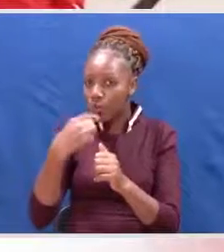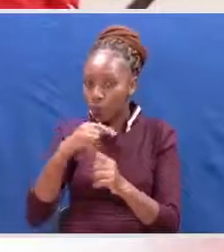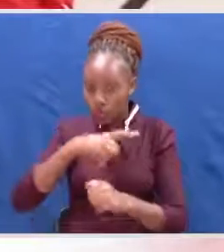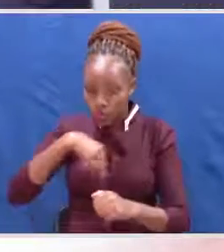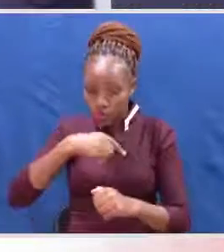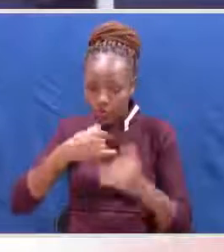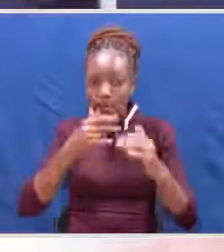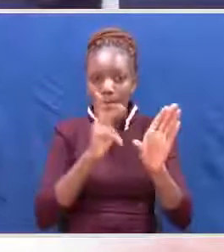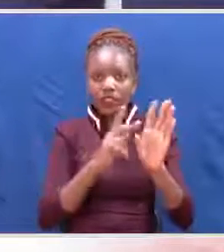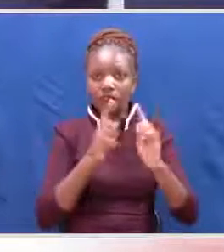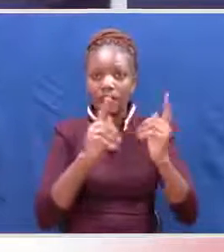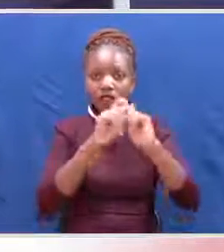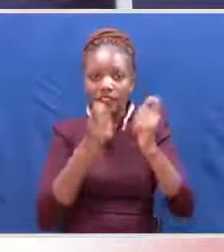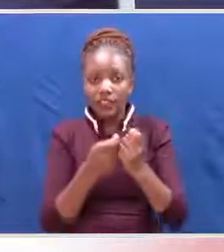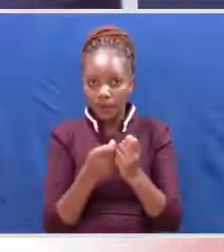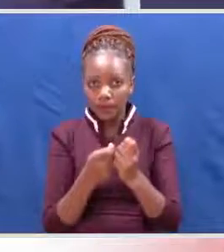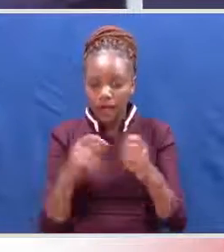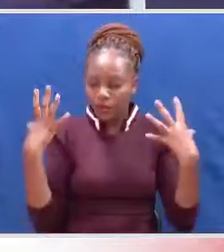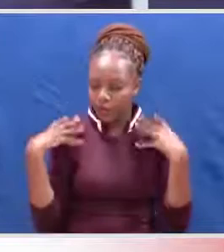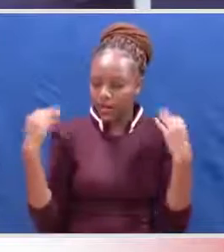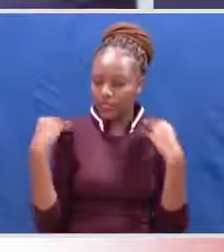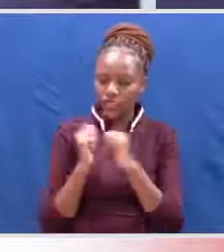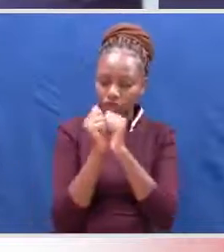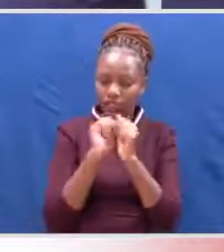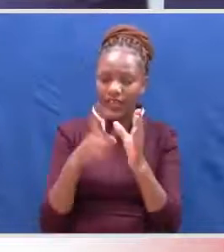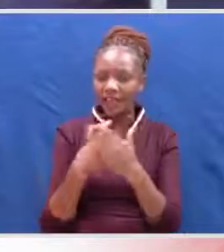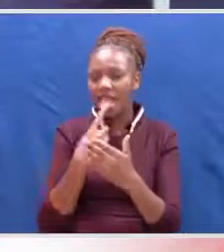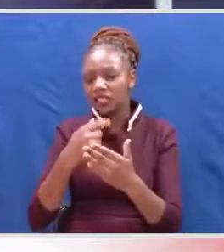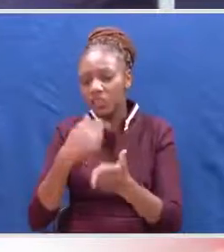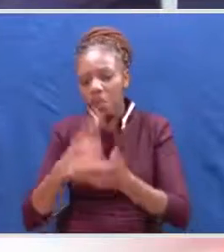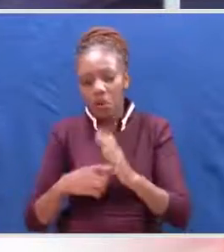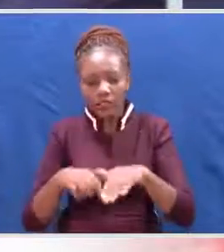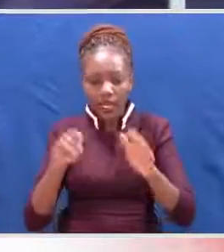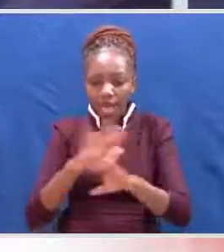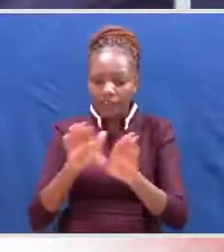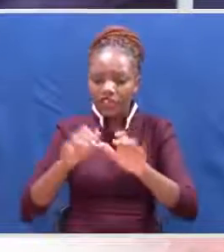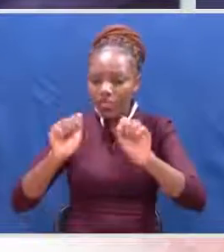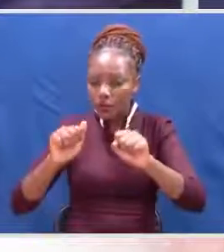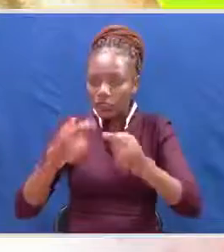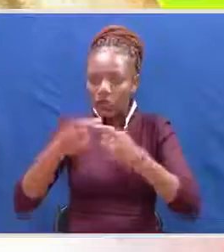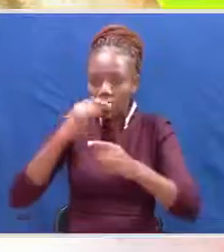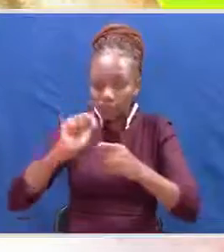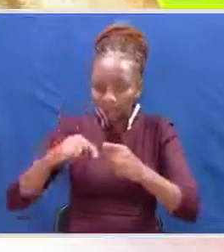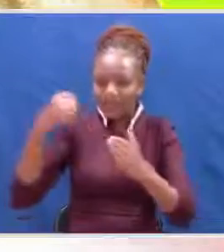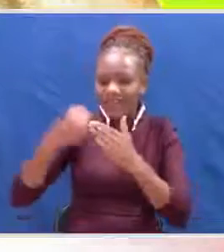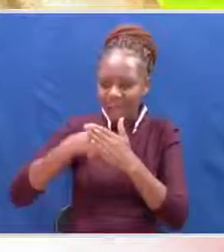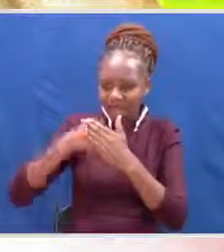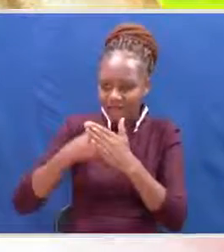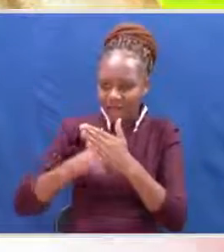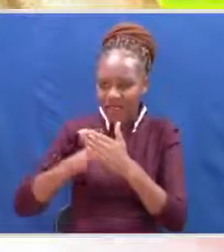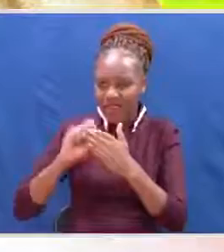Na tukuna ishi na yeye ulikuwa unapata tukipiga mazoezi anasema mazee kila kitu inawezekana. Kitu hiyo inafaa tuweke ni hard work. So